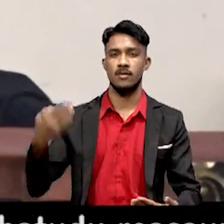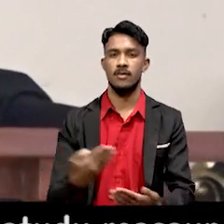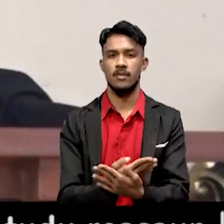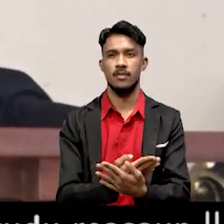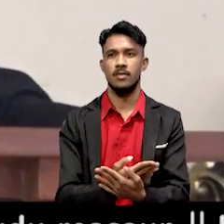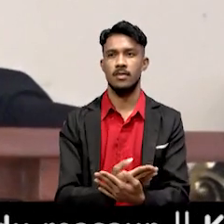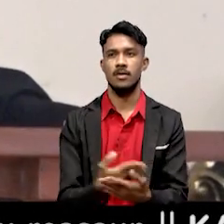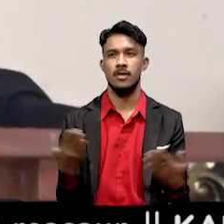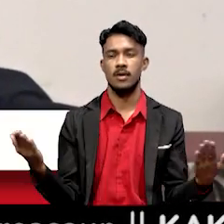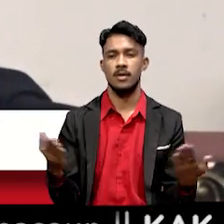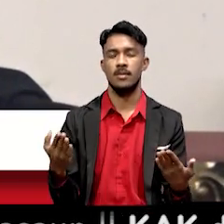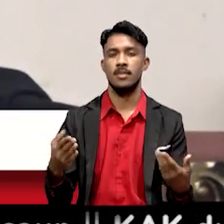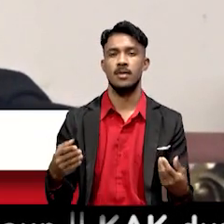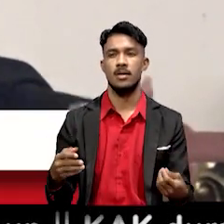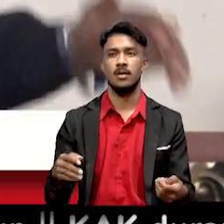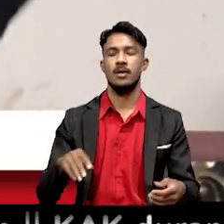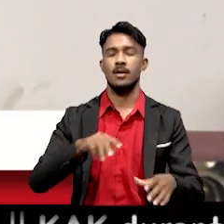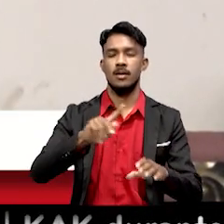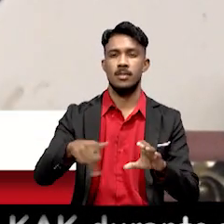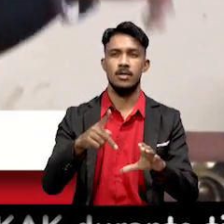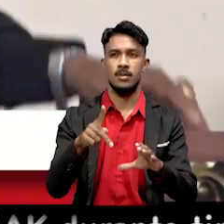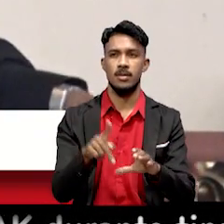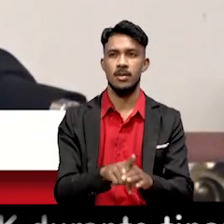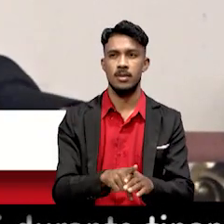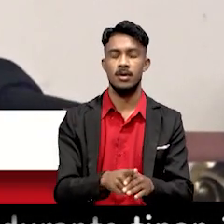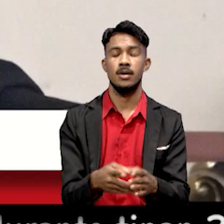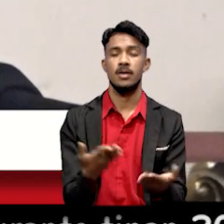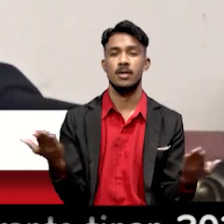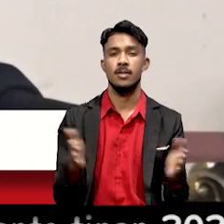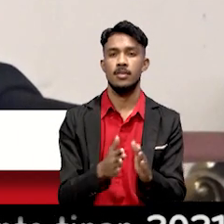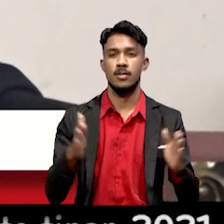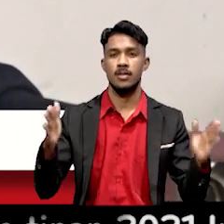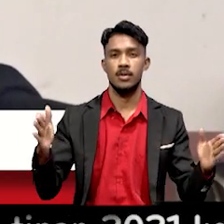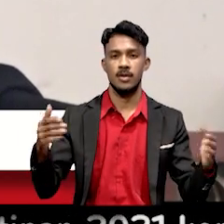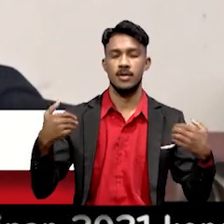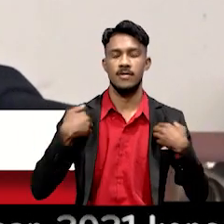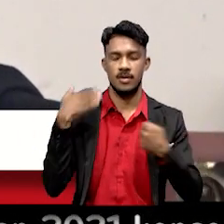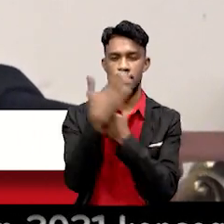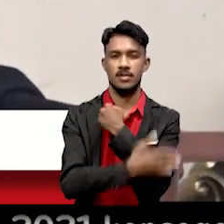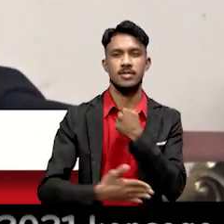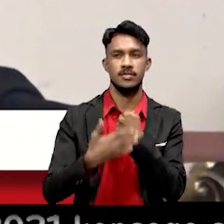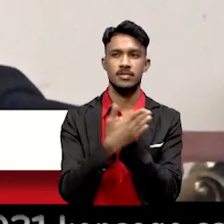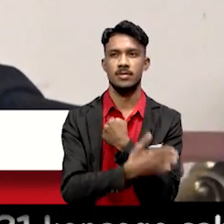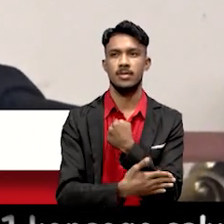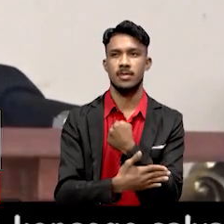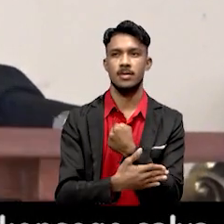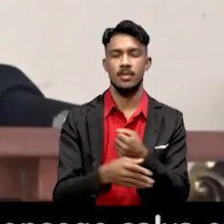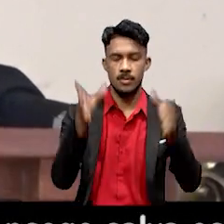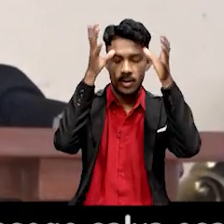Ude asome magistratura ida botliu ia itenas nasang. Presidente da República.